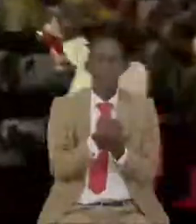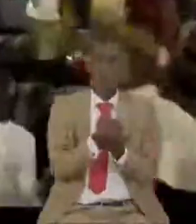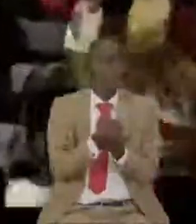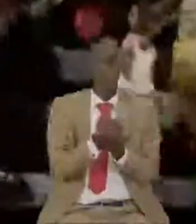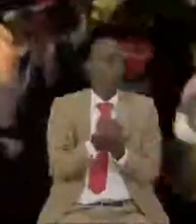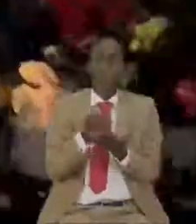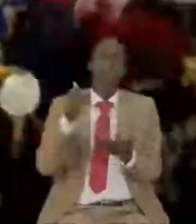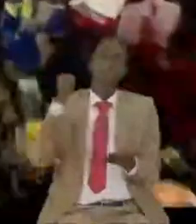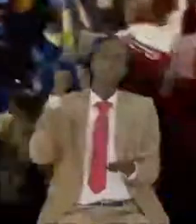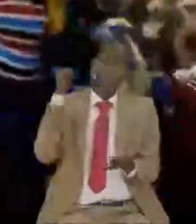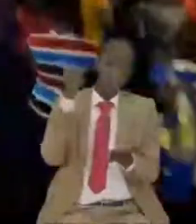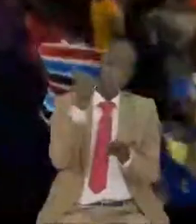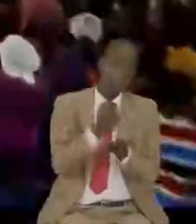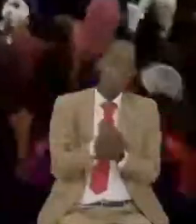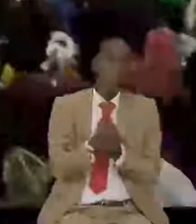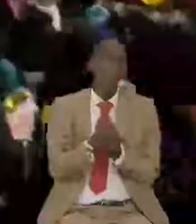j'ai prié.